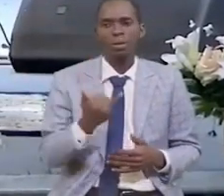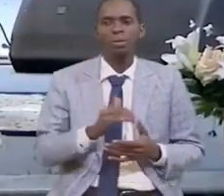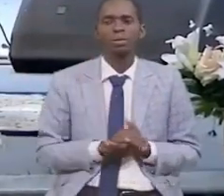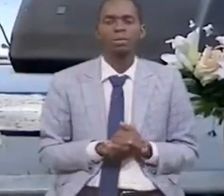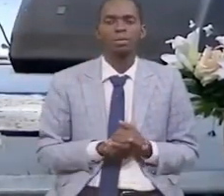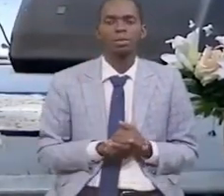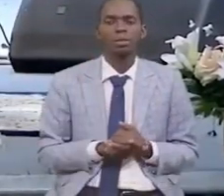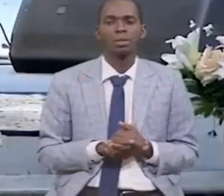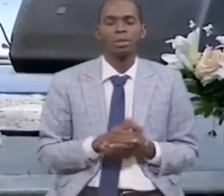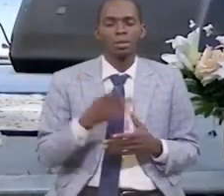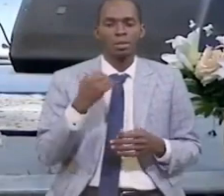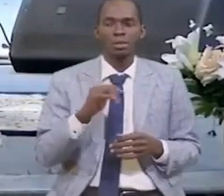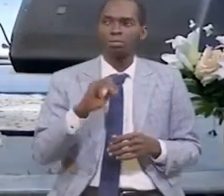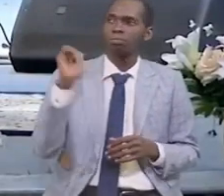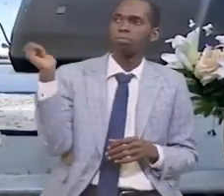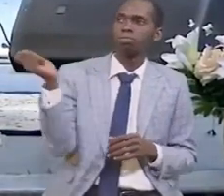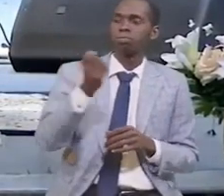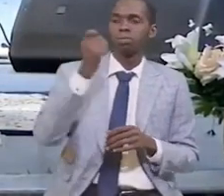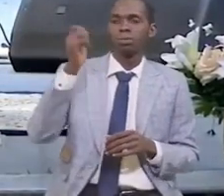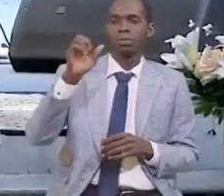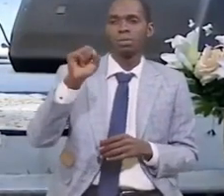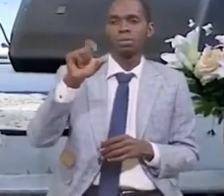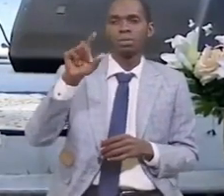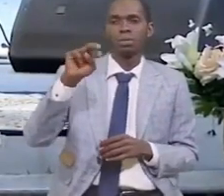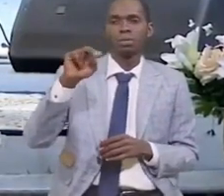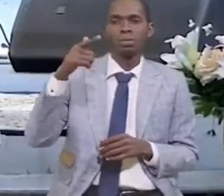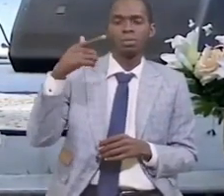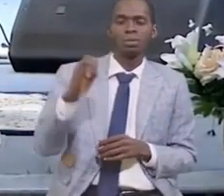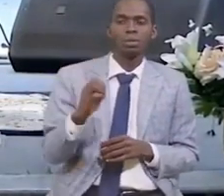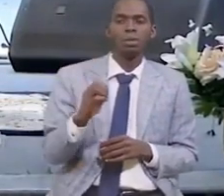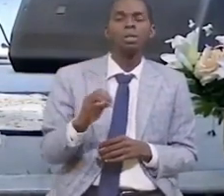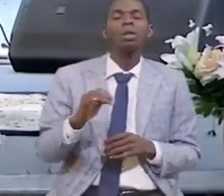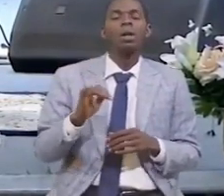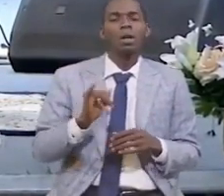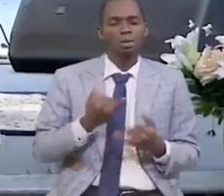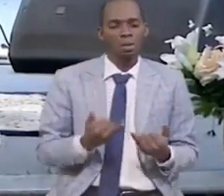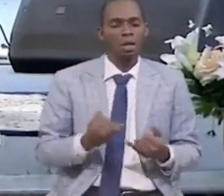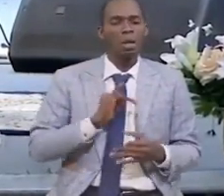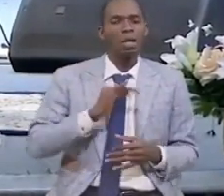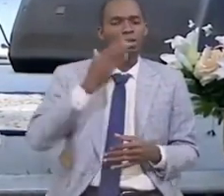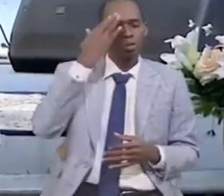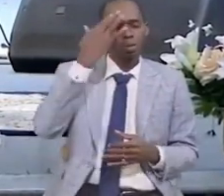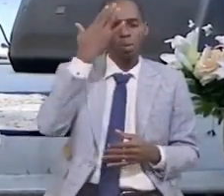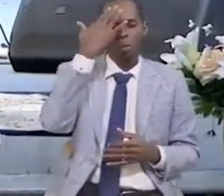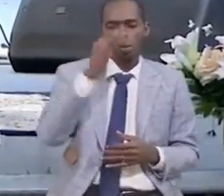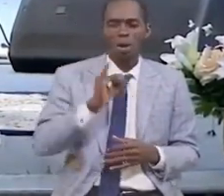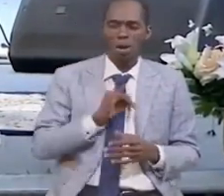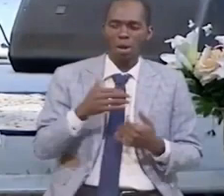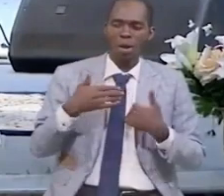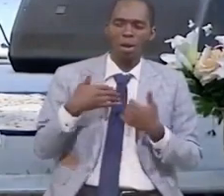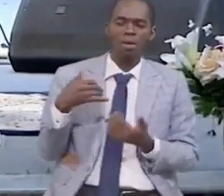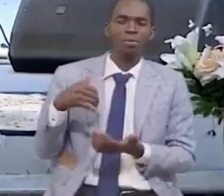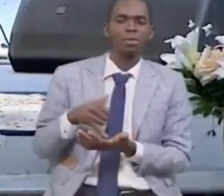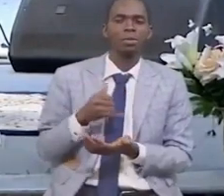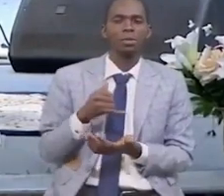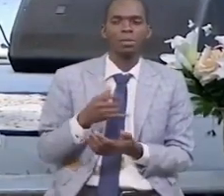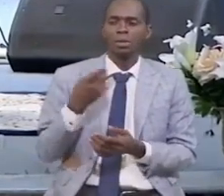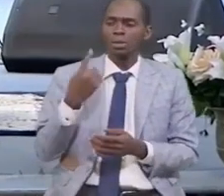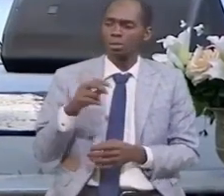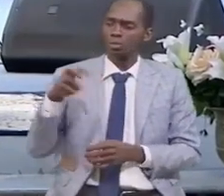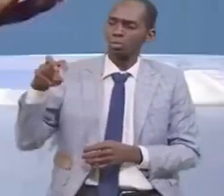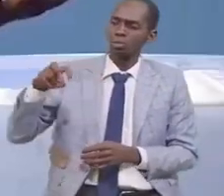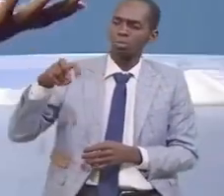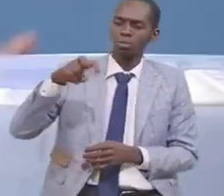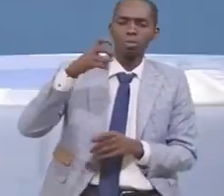ఉన్నా? The sling I have. నేను కలిగి ఉన్న వడిసెల. Now I know why. ఇప్పుడు నాకు తెలుసు ఎందుకు కలిగి ఉన్నా. The journey I